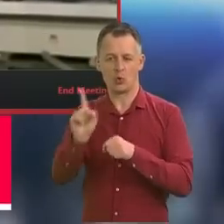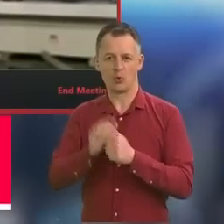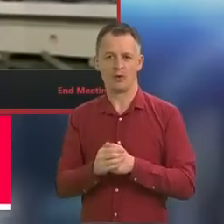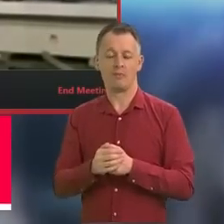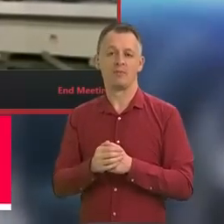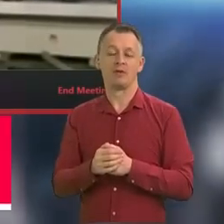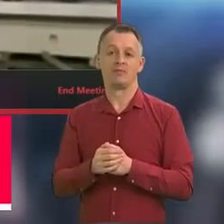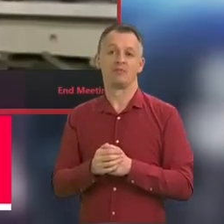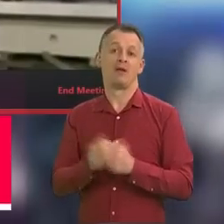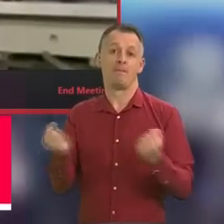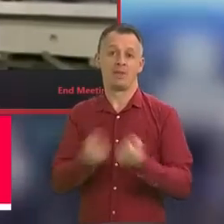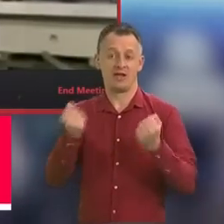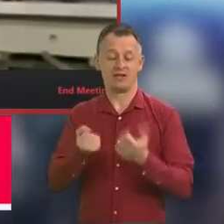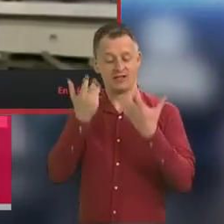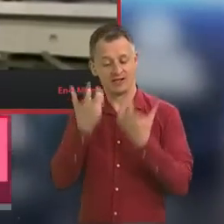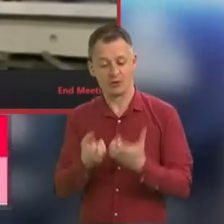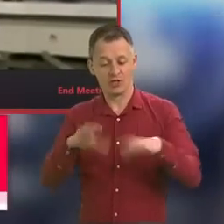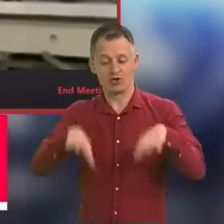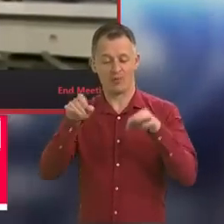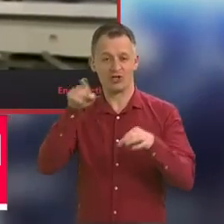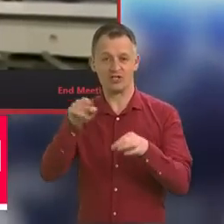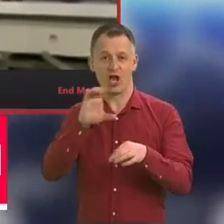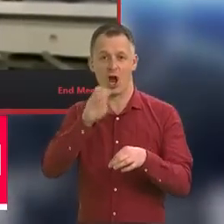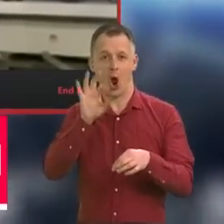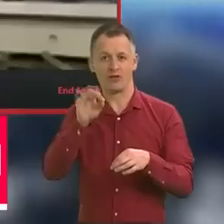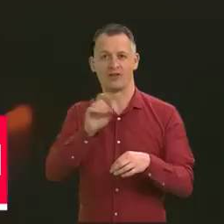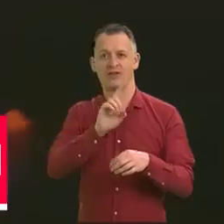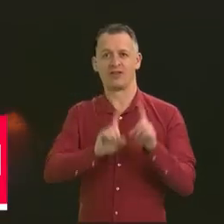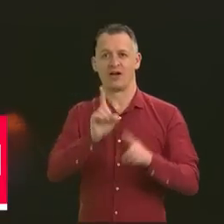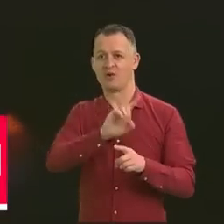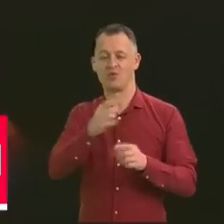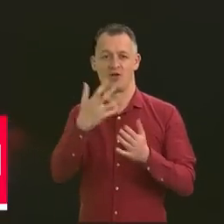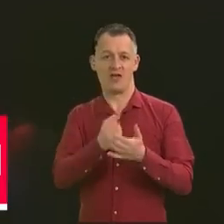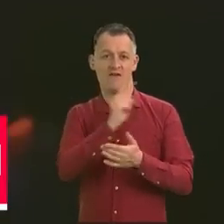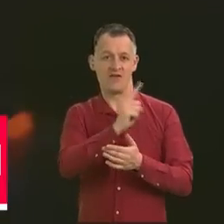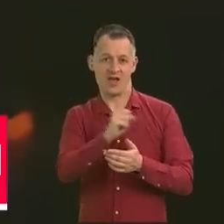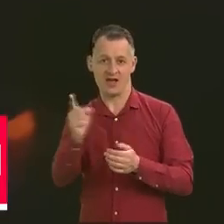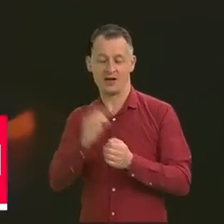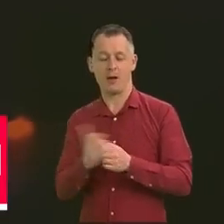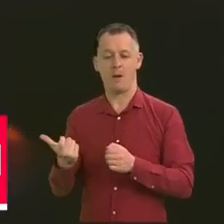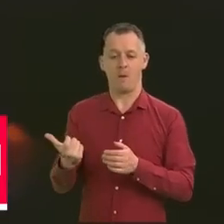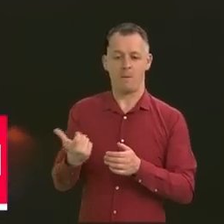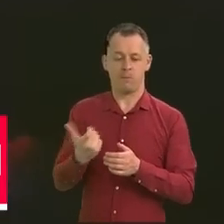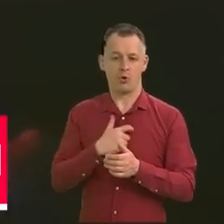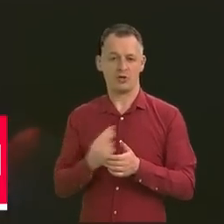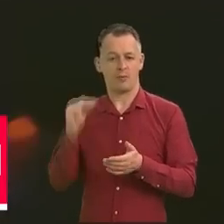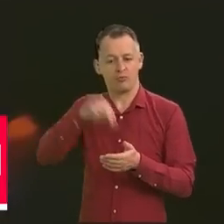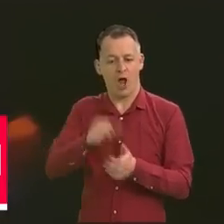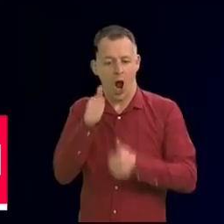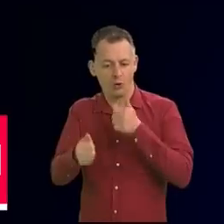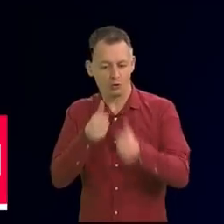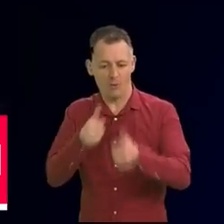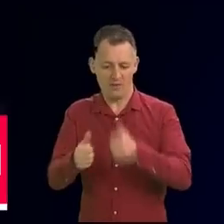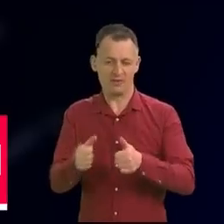Practic, este greu să descoperi aceste conturi dacă nu le iei practic la mână. Poți să le automatizezi sau poți să le